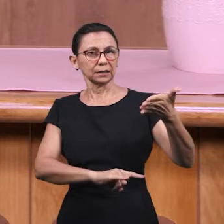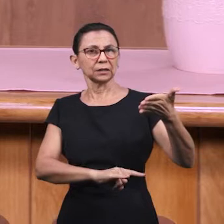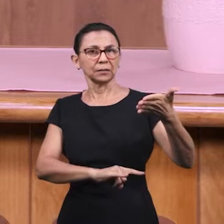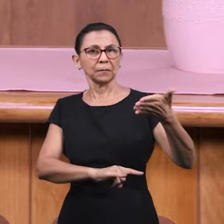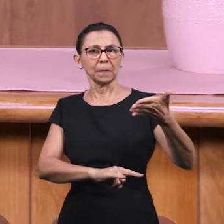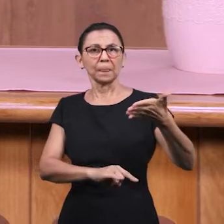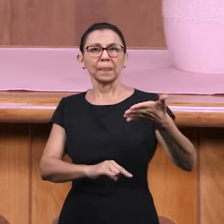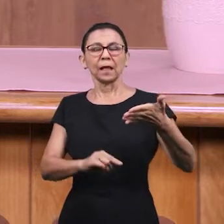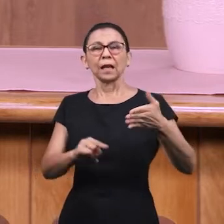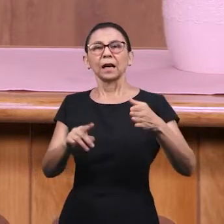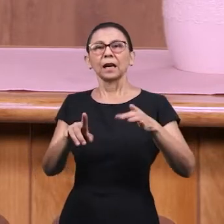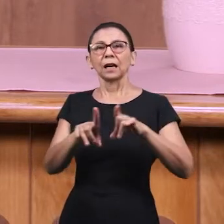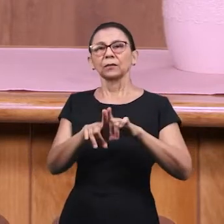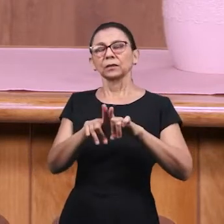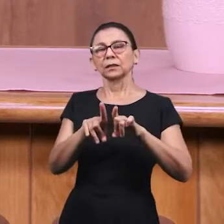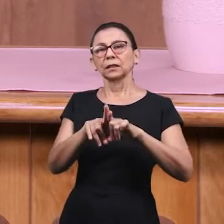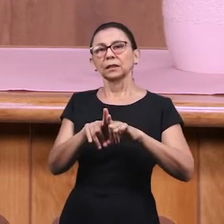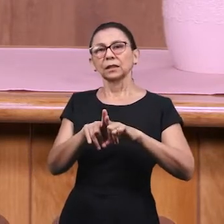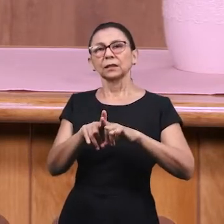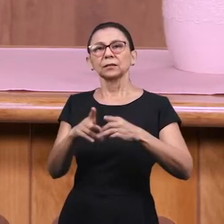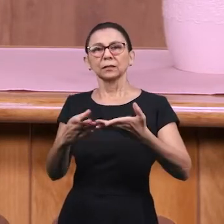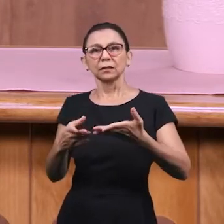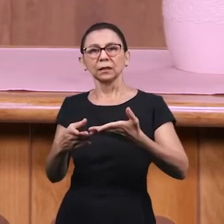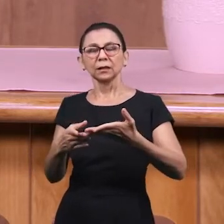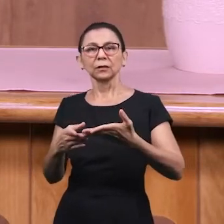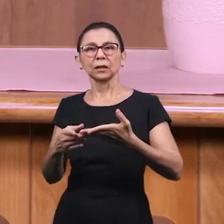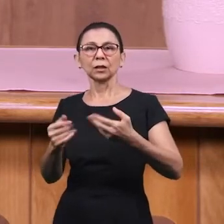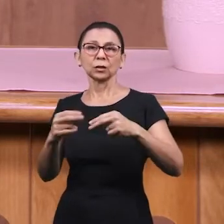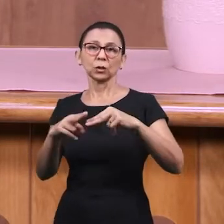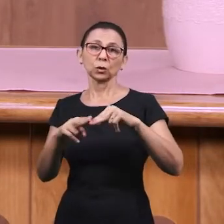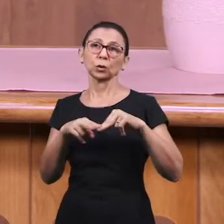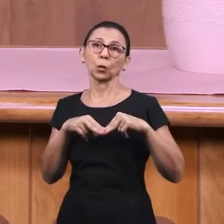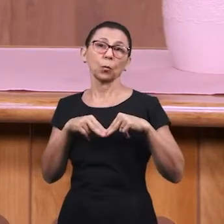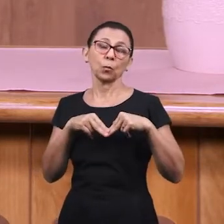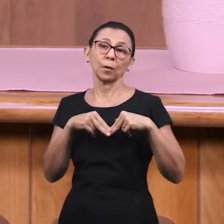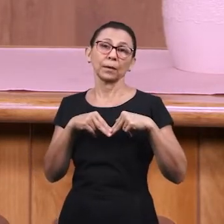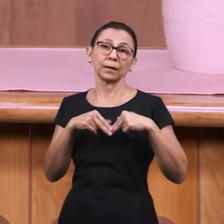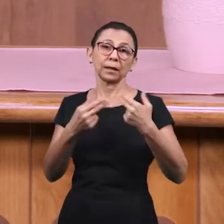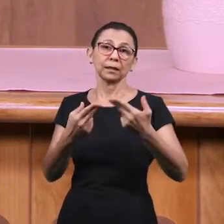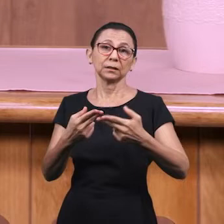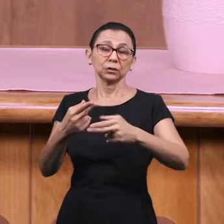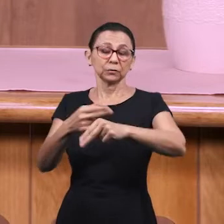И иногда есть крем, он по сути,